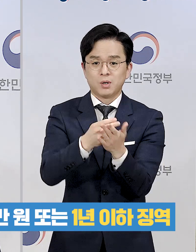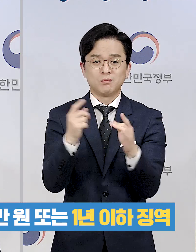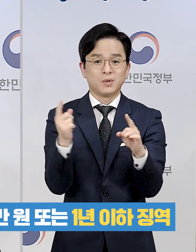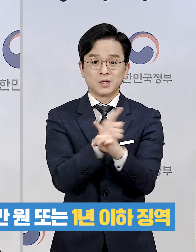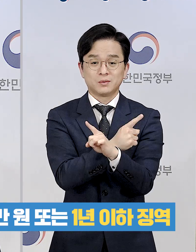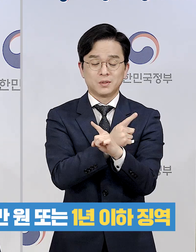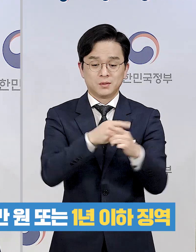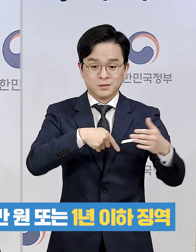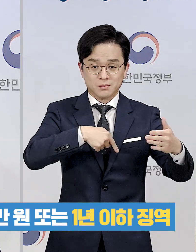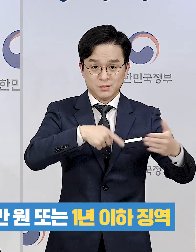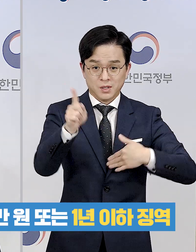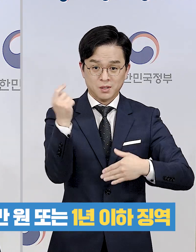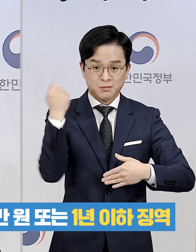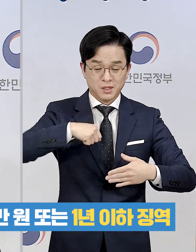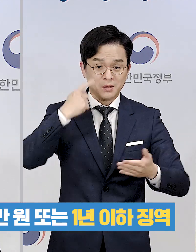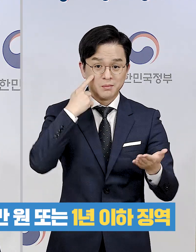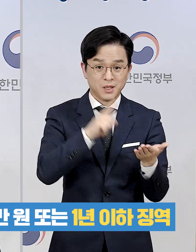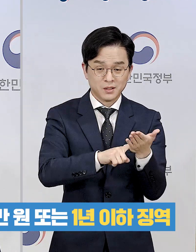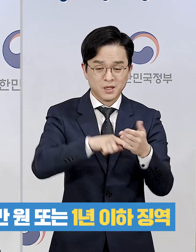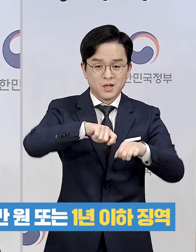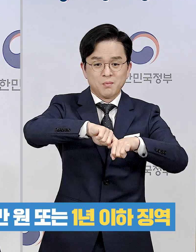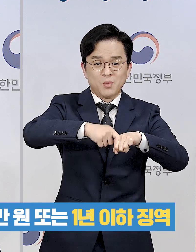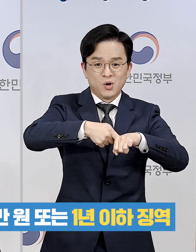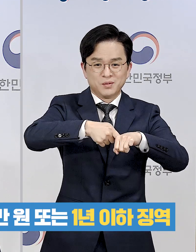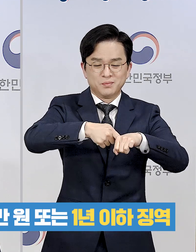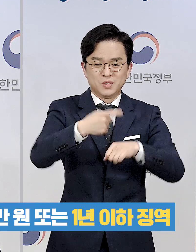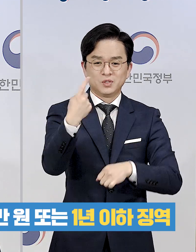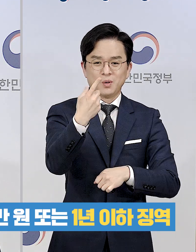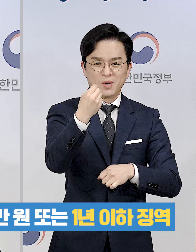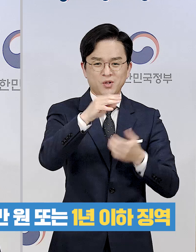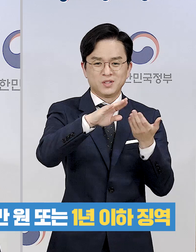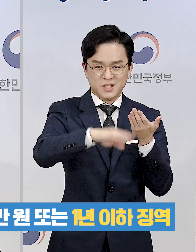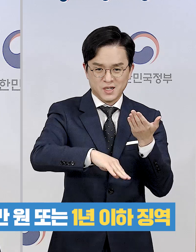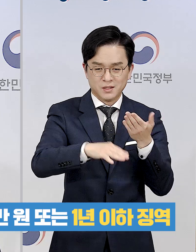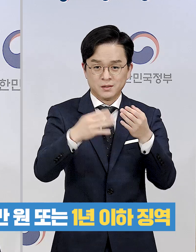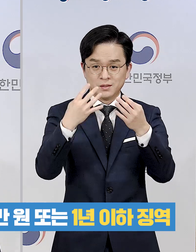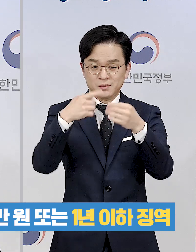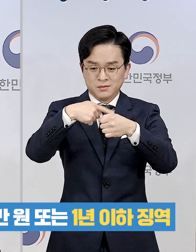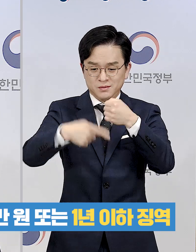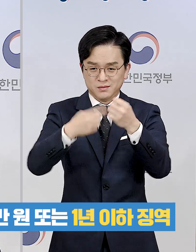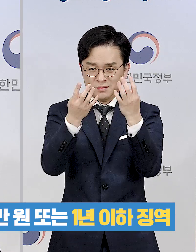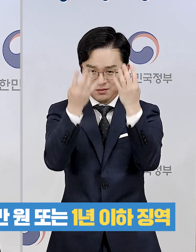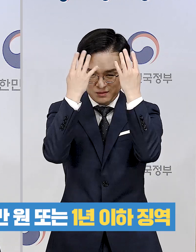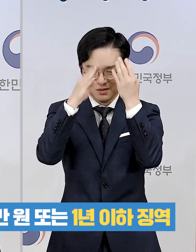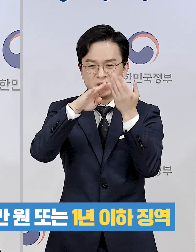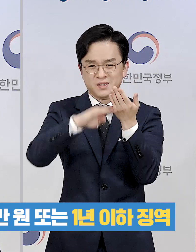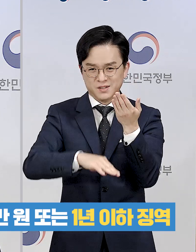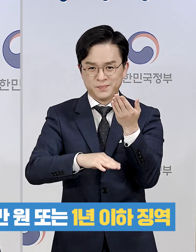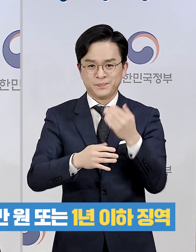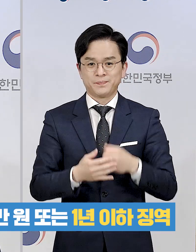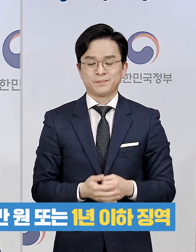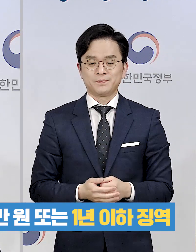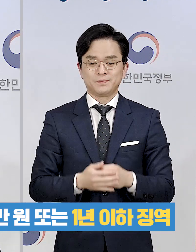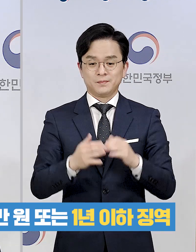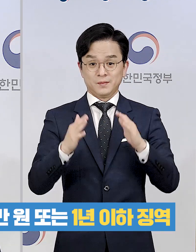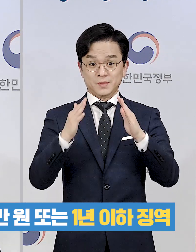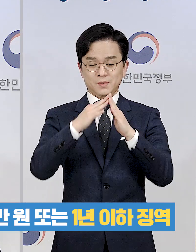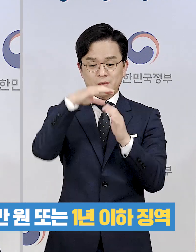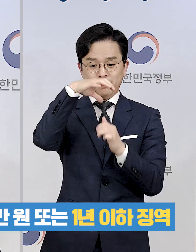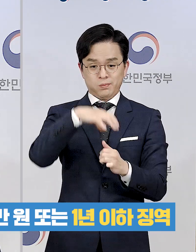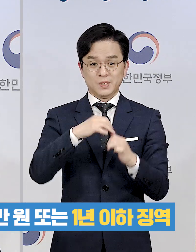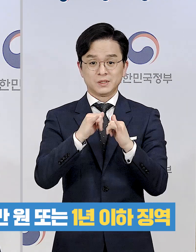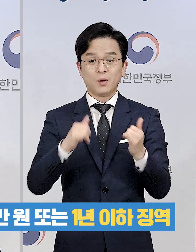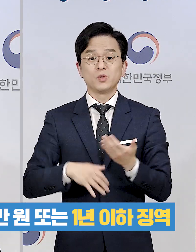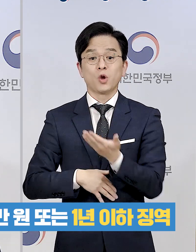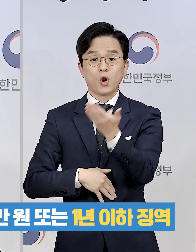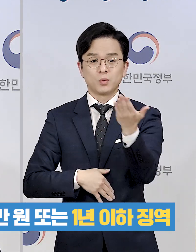따라 처벌조항이 강화되어 격리 위반 시 1년 이하의 징역 또는 1천만 원 이하의 벌금에 처해질 수 있습니다.